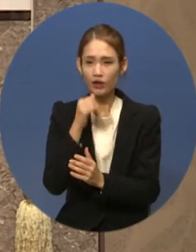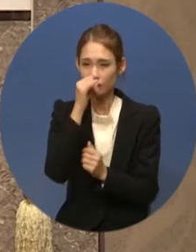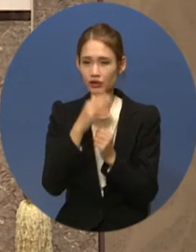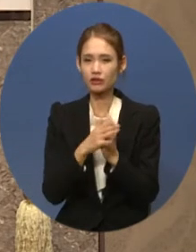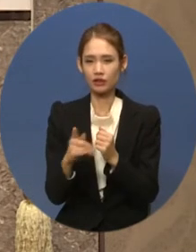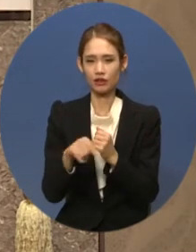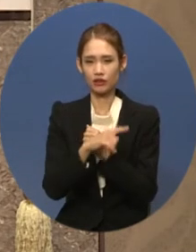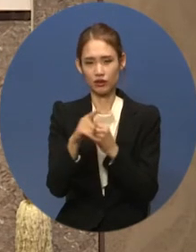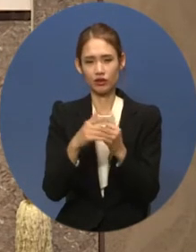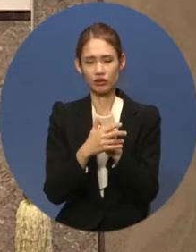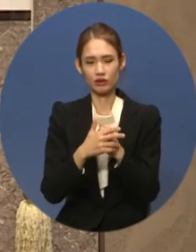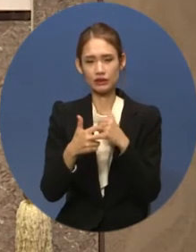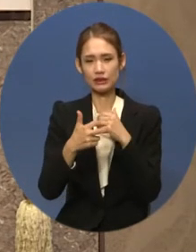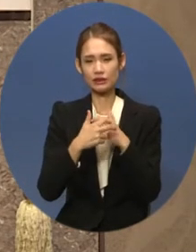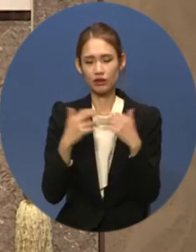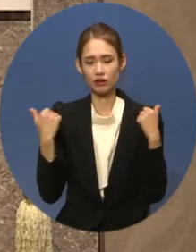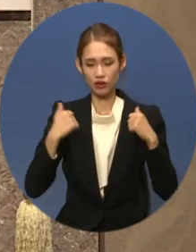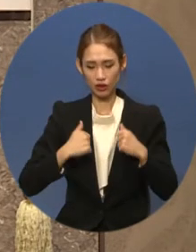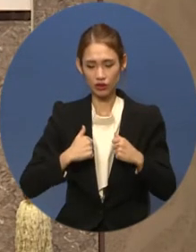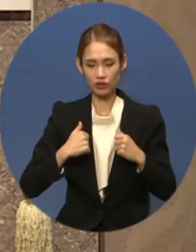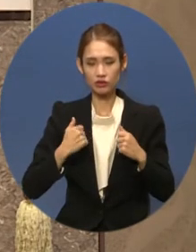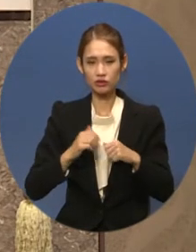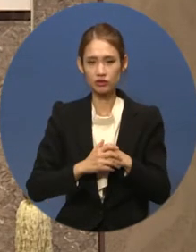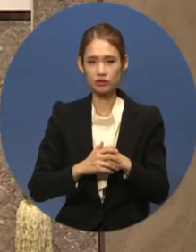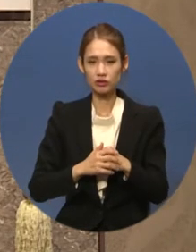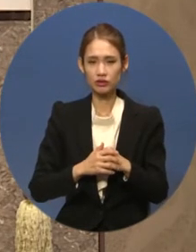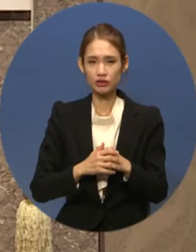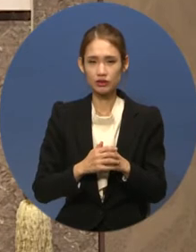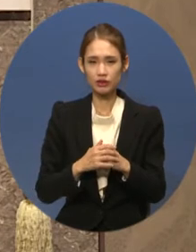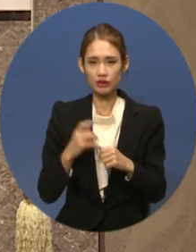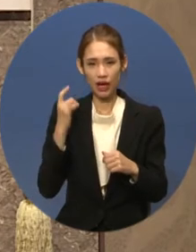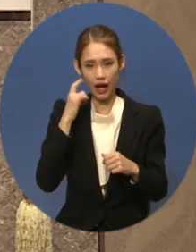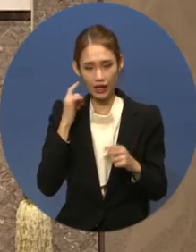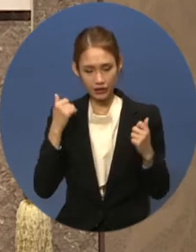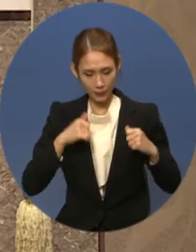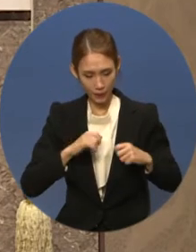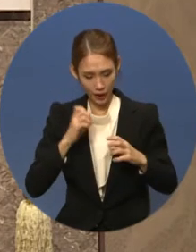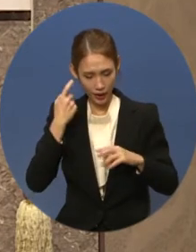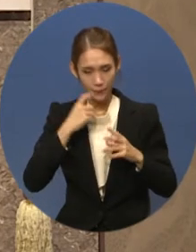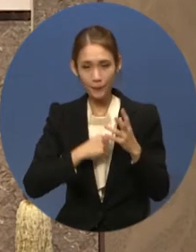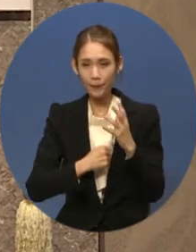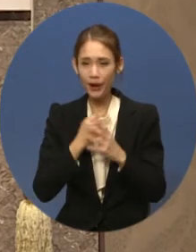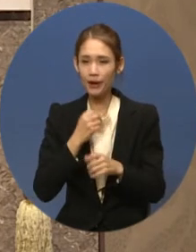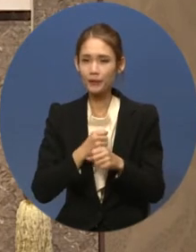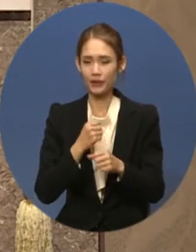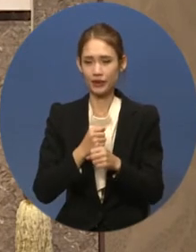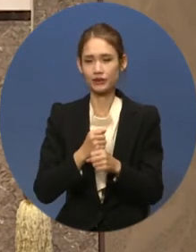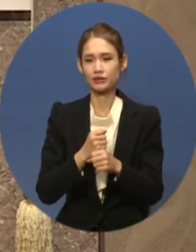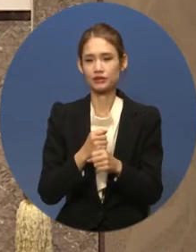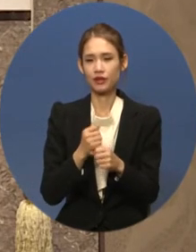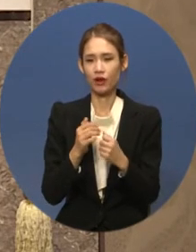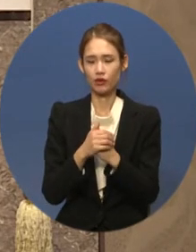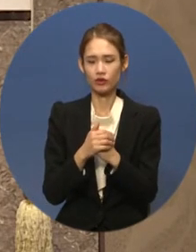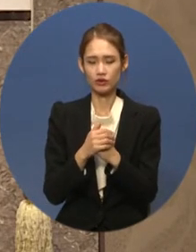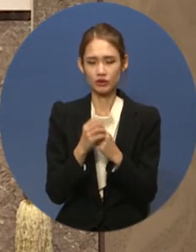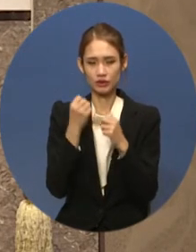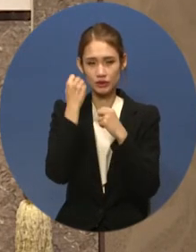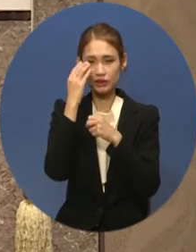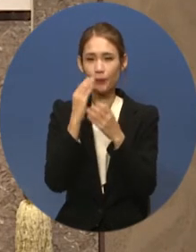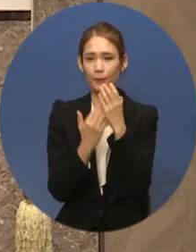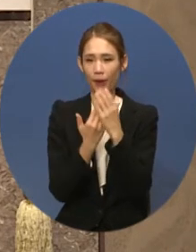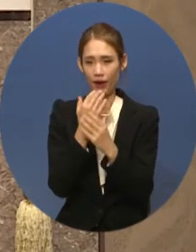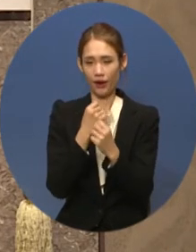저희가 의족 지원 이라든가 노 이적의 걸맞는 신발도 저희들이 개발해서 생산 들을 하고 있는데 그런거 까지